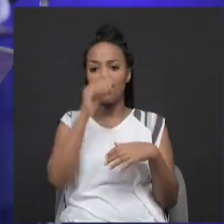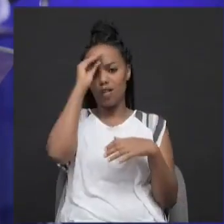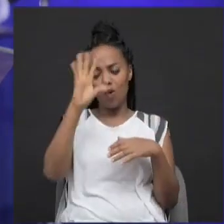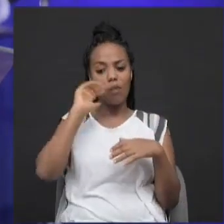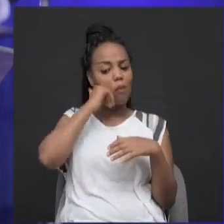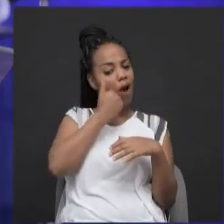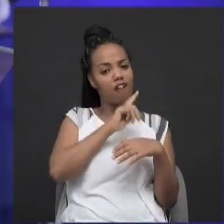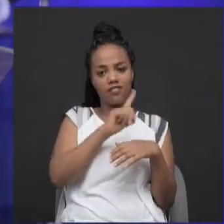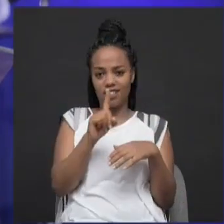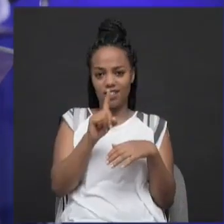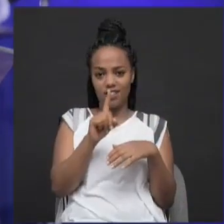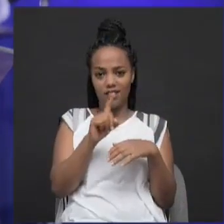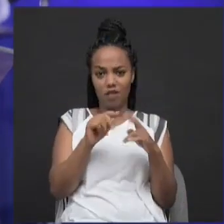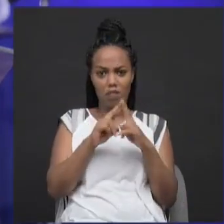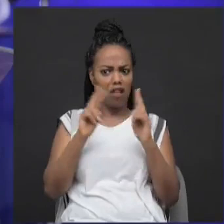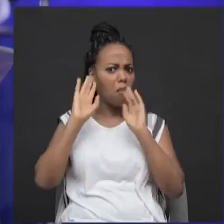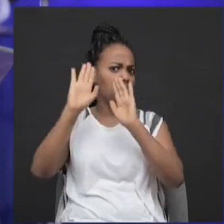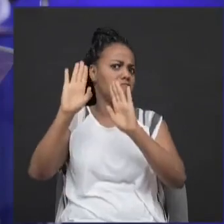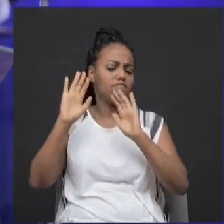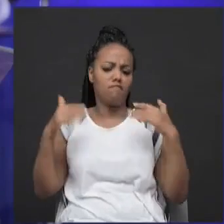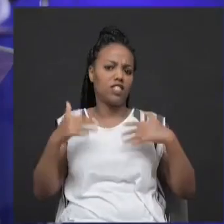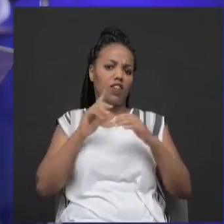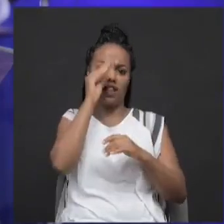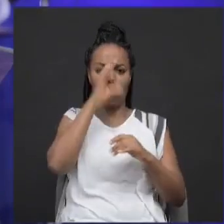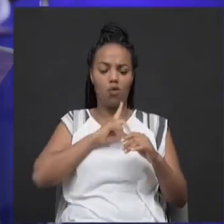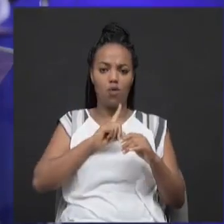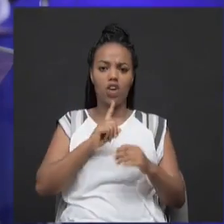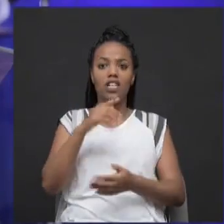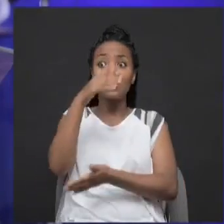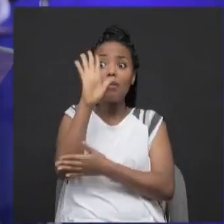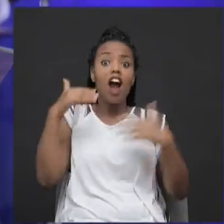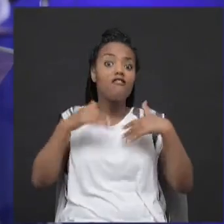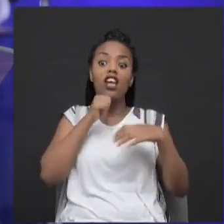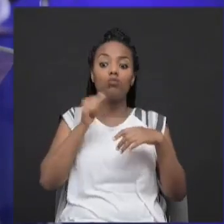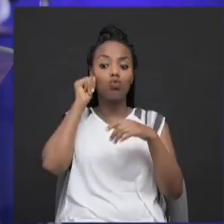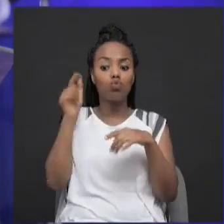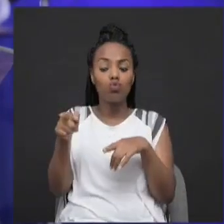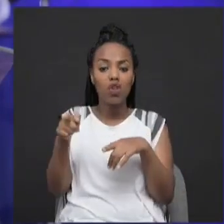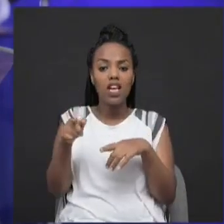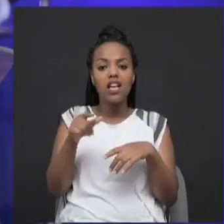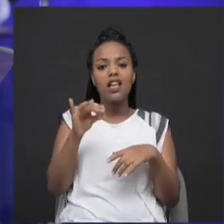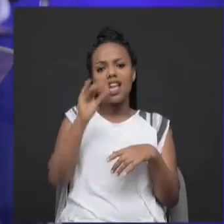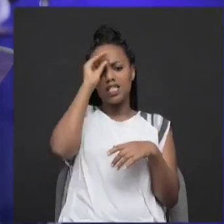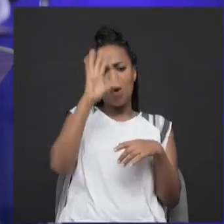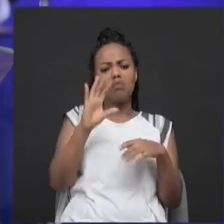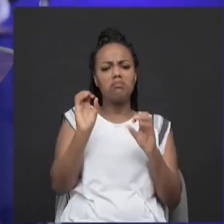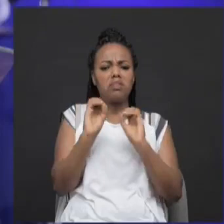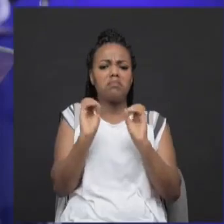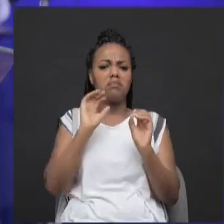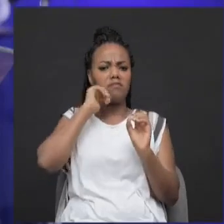ሰውንም የማያፍር በጣም የሚያስፈራ ሰው ነው። ይሄ ሰው እግዚአብሔርን አይፈራም፣ ለሰውም ደግሞ ምንም